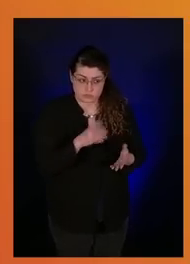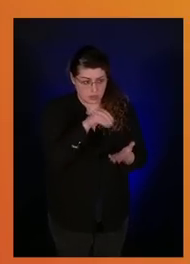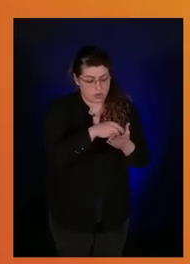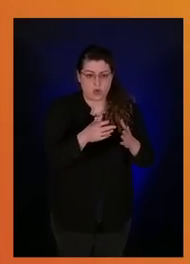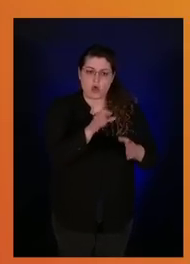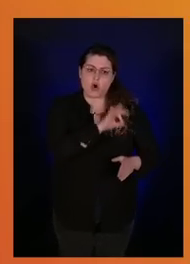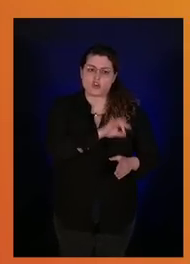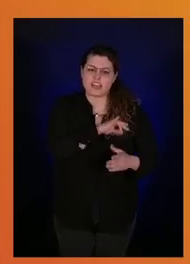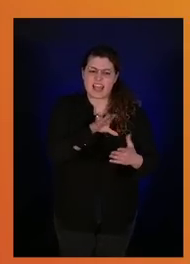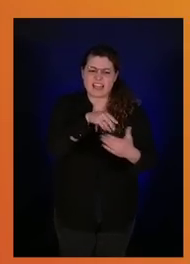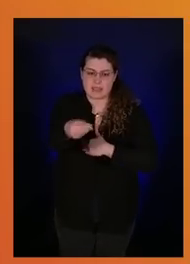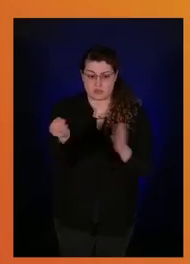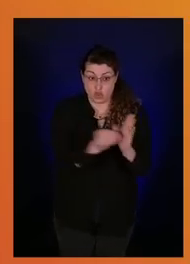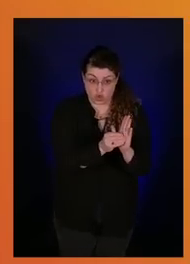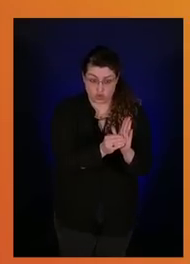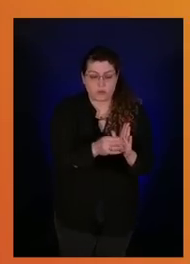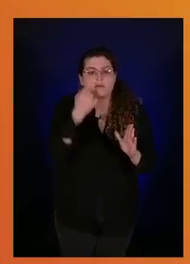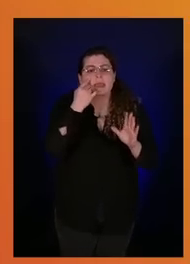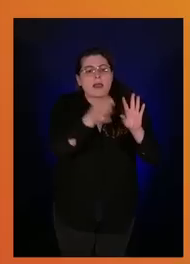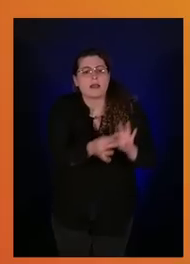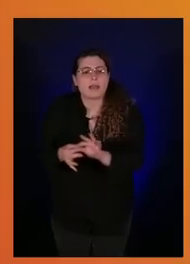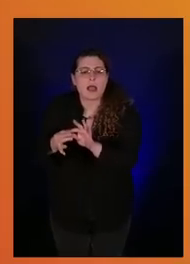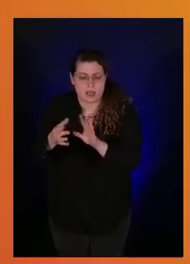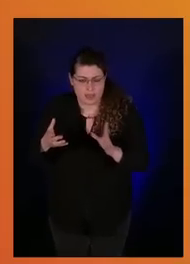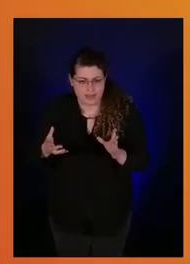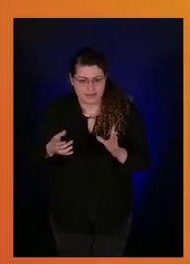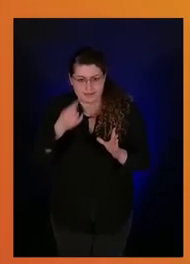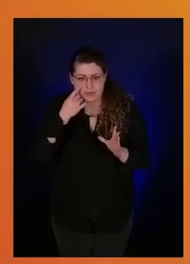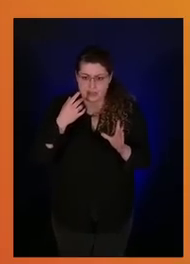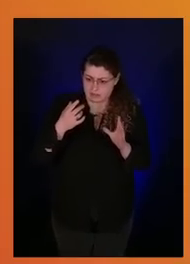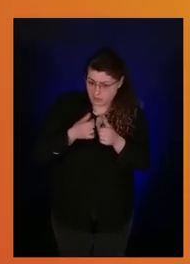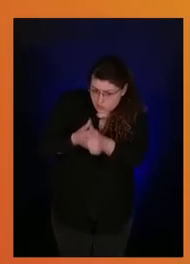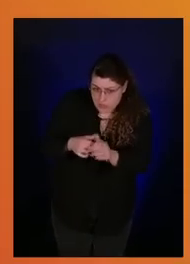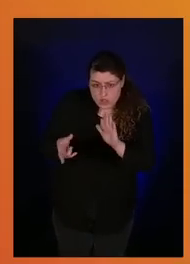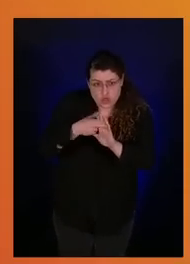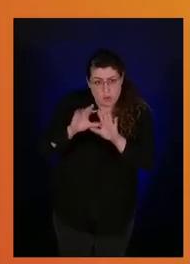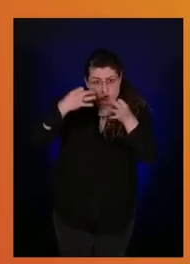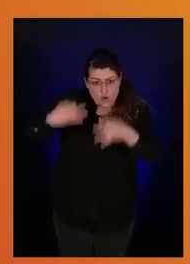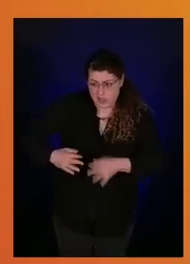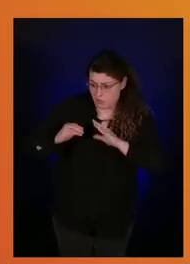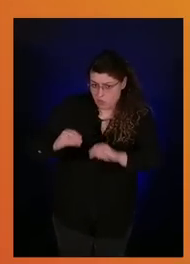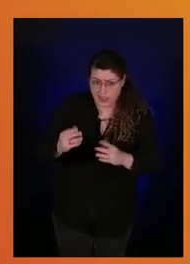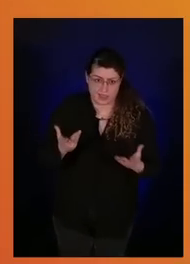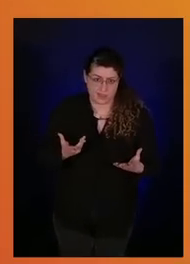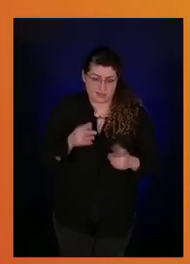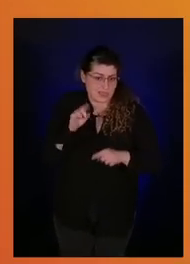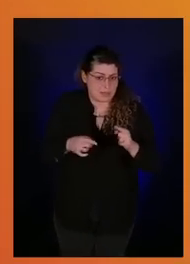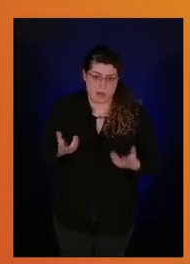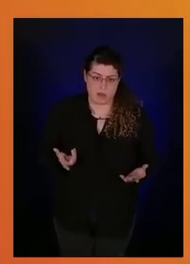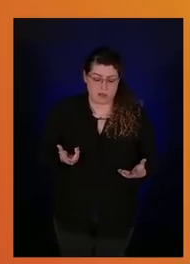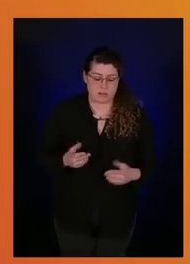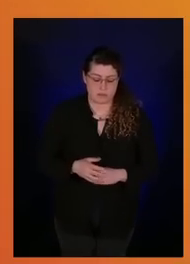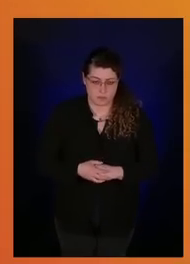externes. Et donc, vous pouvez faire le lien, vous verrez que ça bascule selon les normes comptables en vigueur.